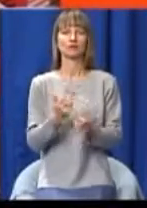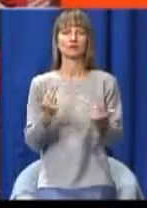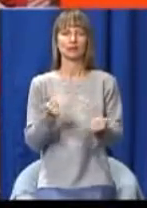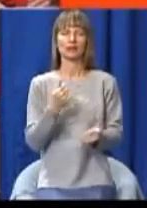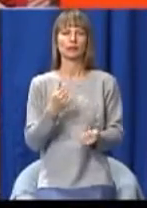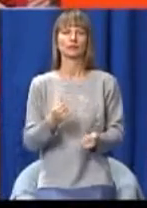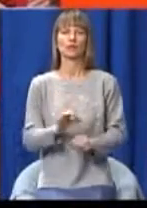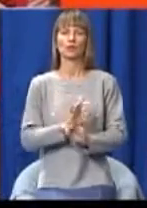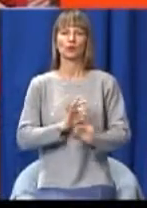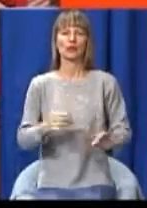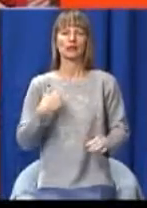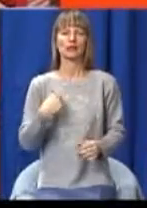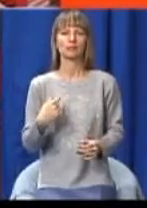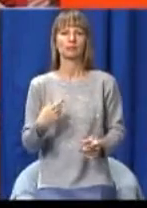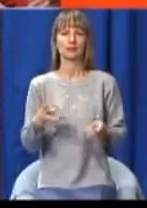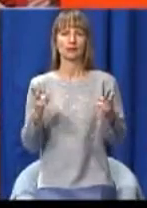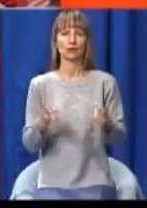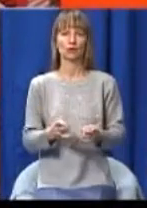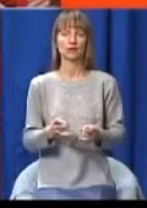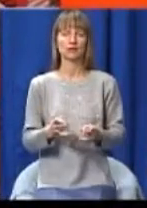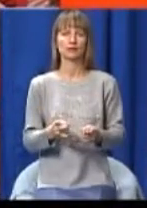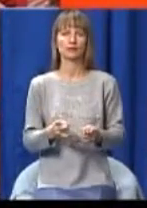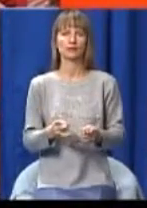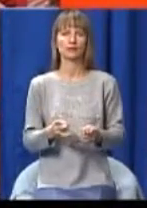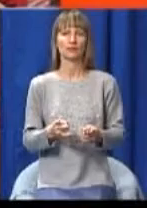добре. Отже, нам знадобиться